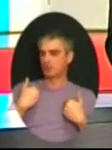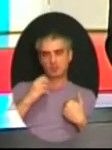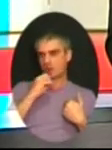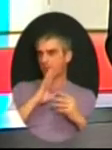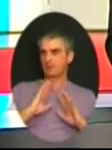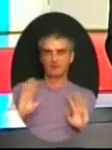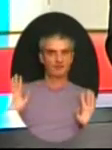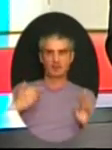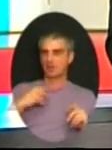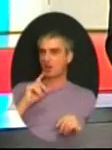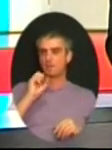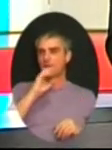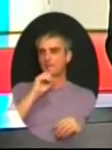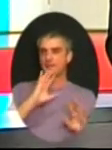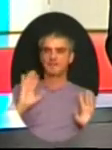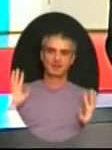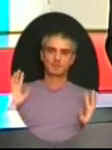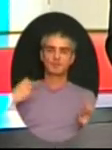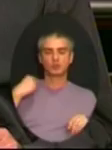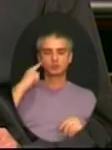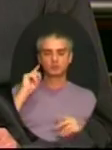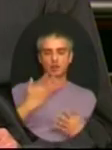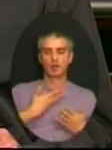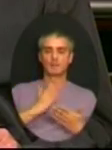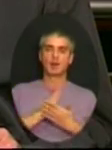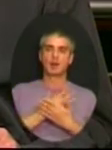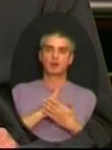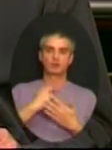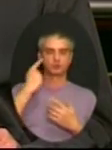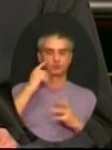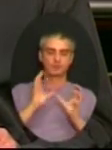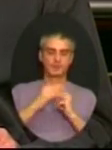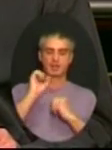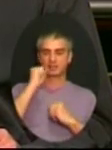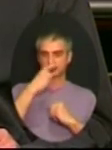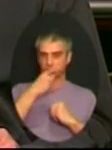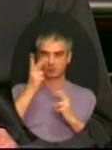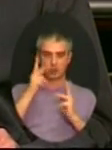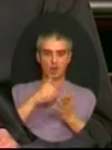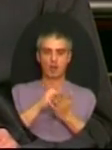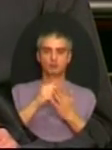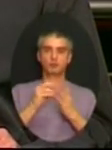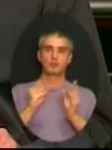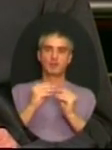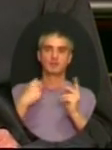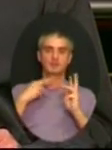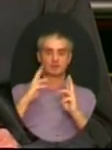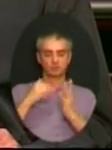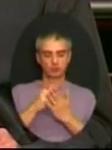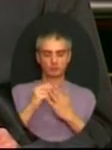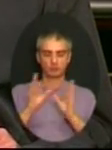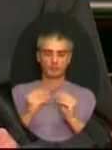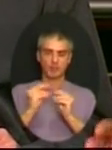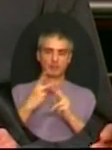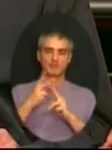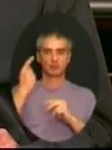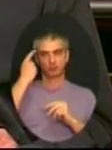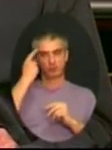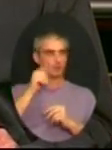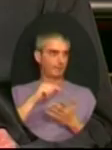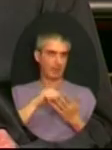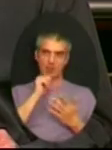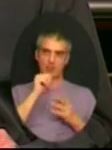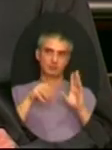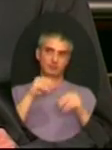מדליפה, אני לא מהמדליפים. אני חושבת שצריך לקבל החלטות, אני חושבת שהמחנה הציוני יכול להמשיך ביחד, ואני מקווה שהוא ימשיך ביחד, ורק שנדע מה קורה. כי אתם לא